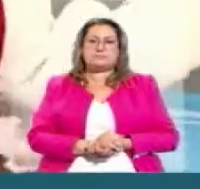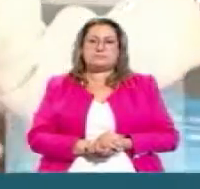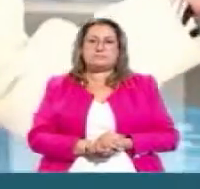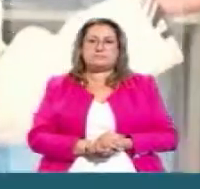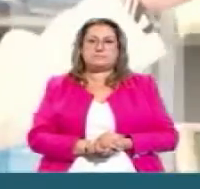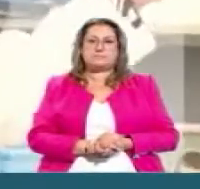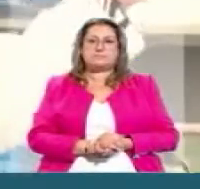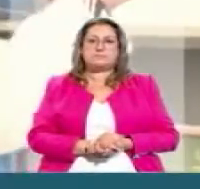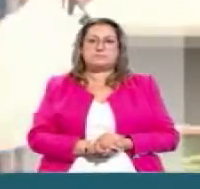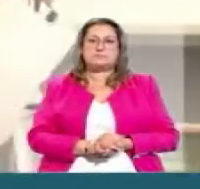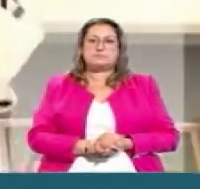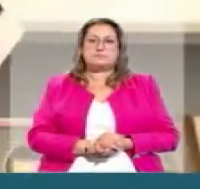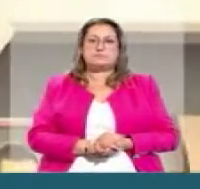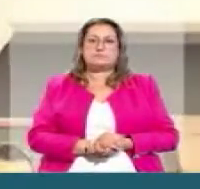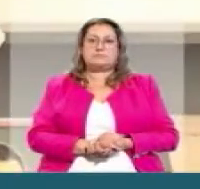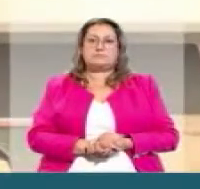Ахмет